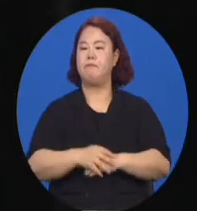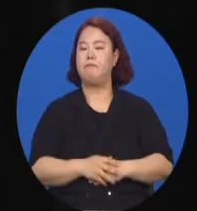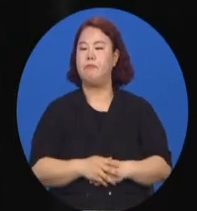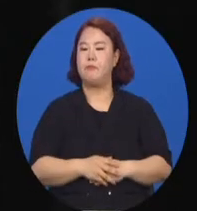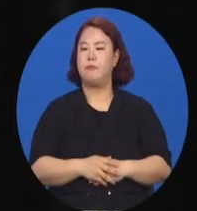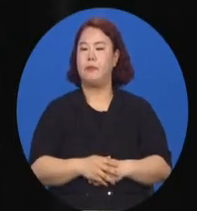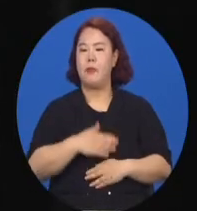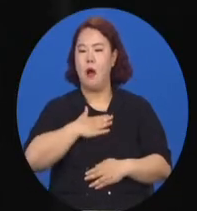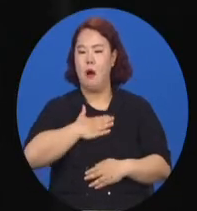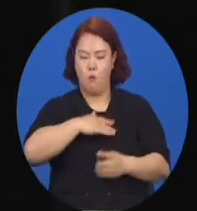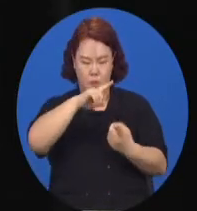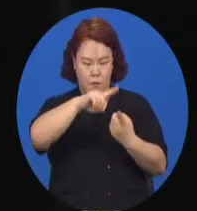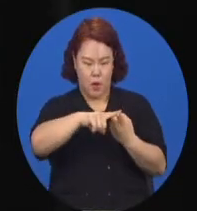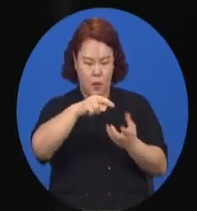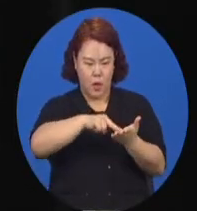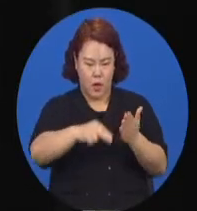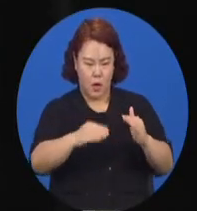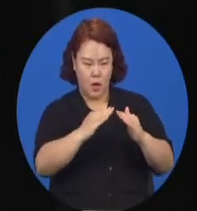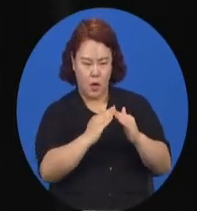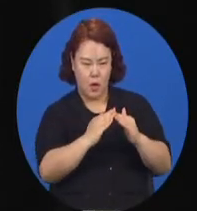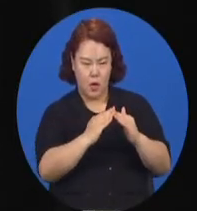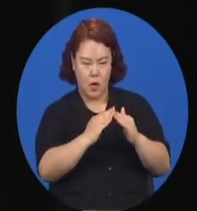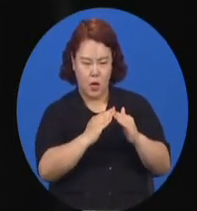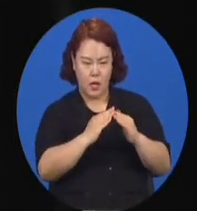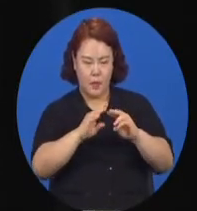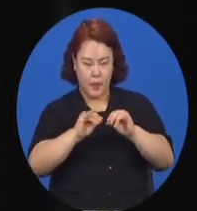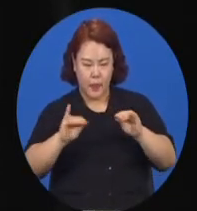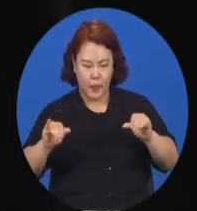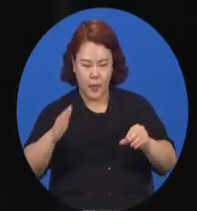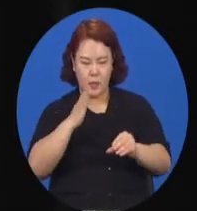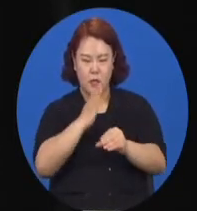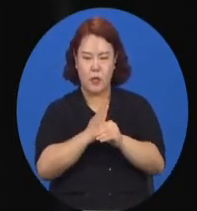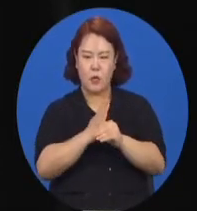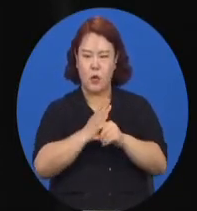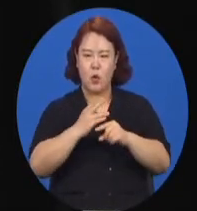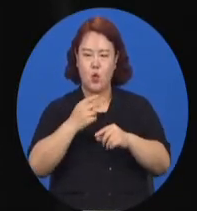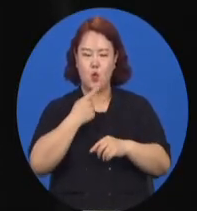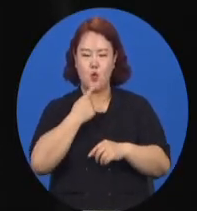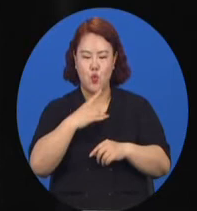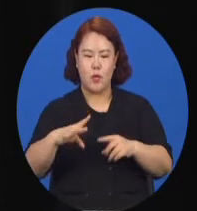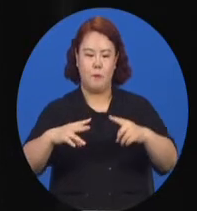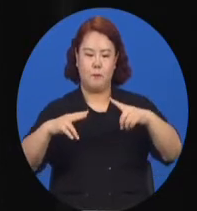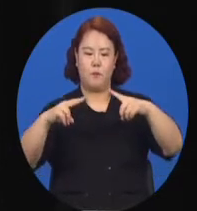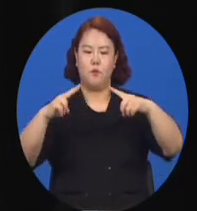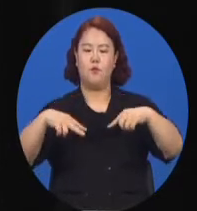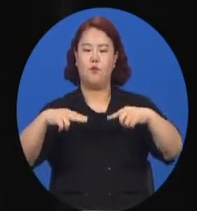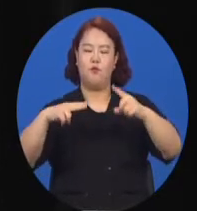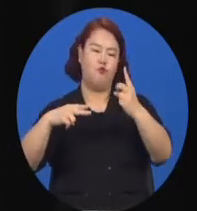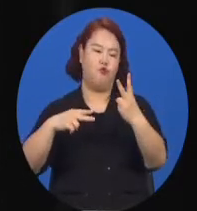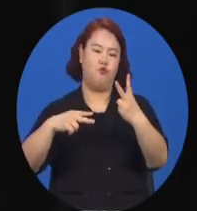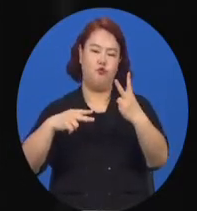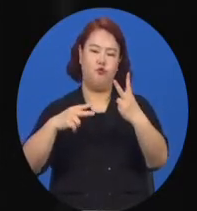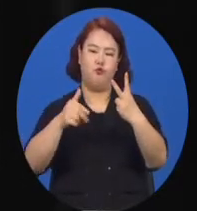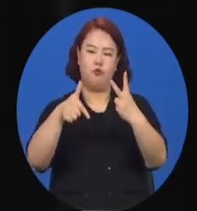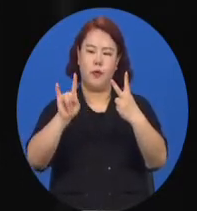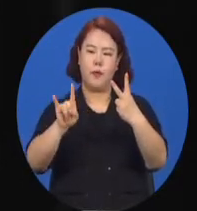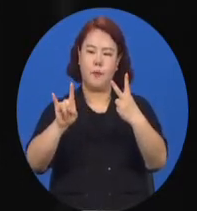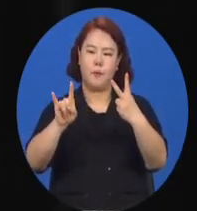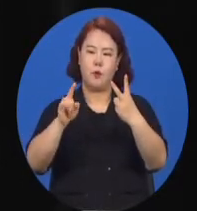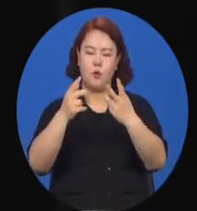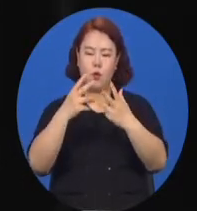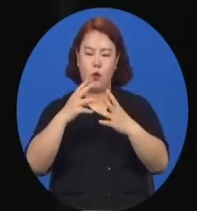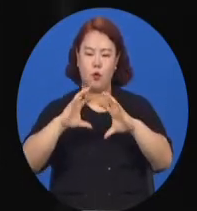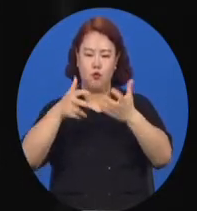네, 아시다시피 우리 단양은 내륙에서 유일하게 두 개의 국립공원을 가지고 있는 공기 맑고 산소